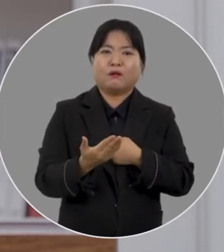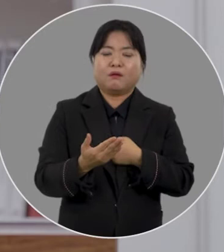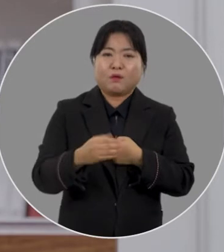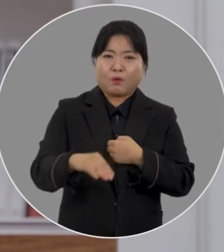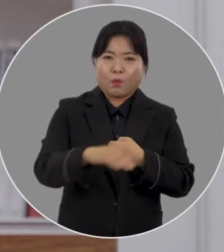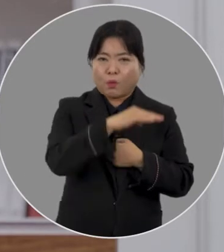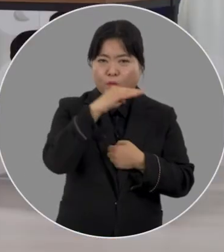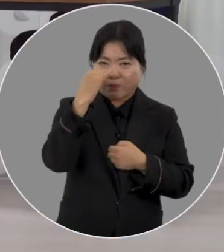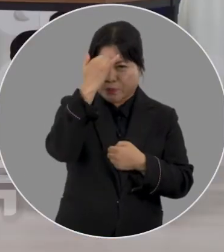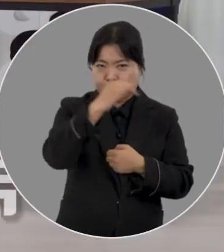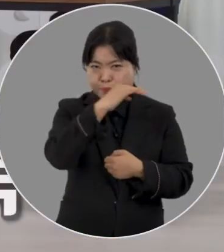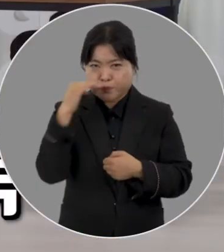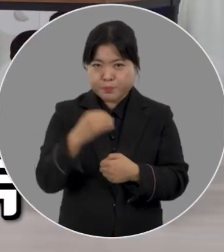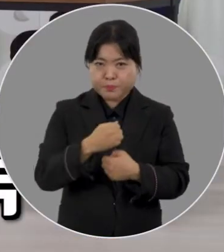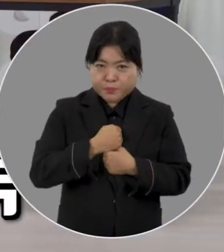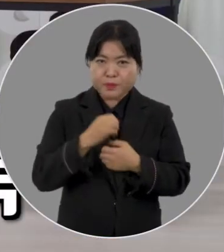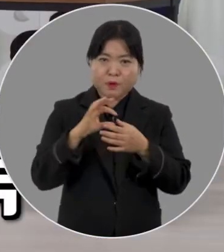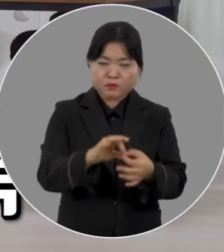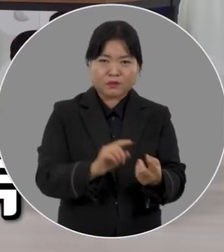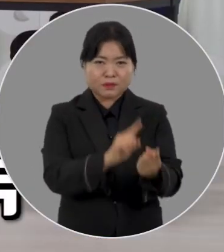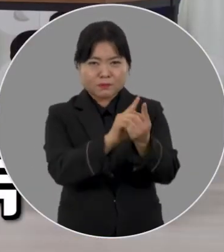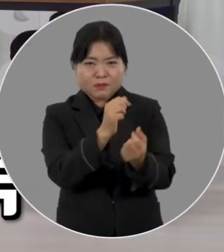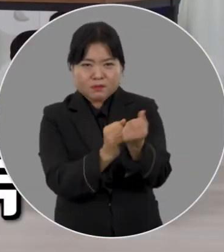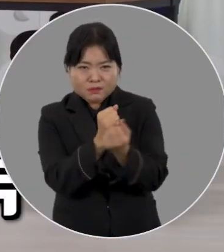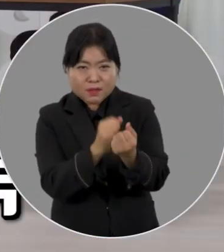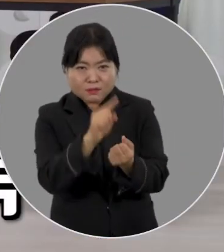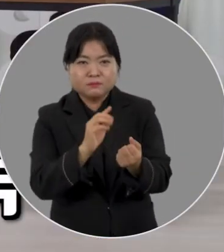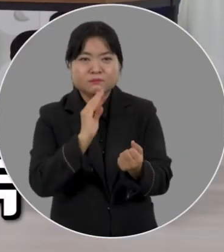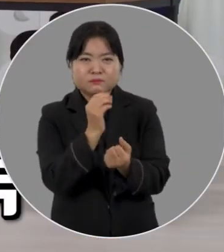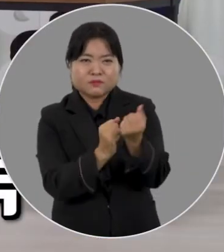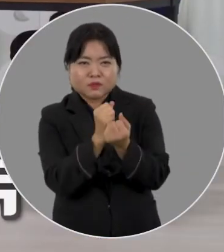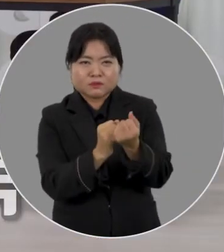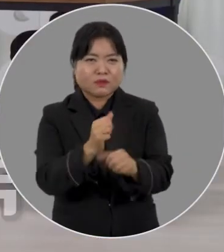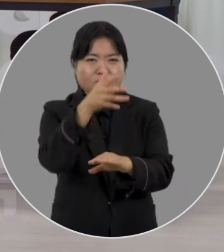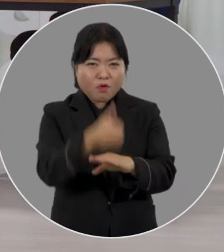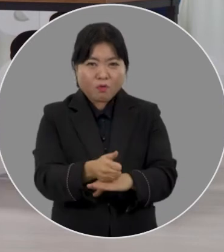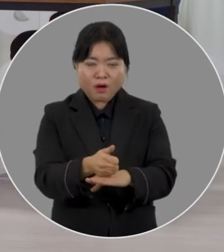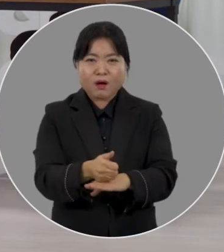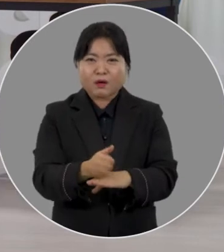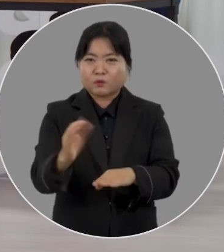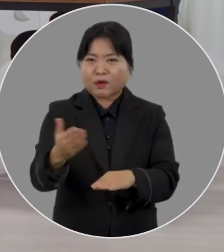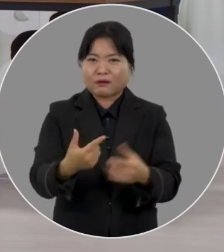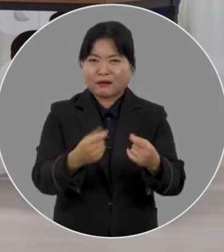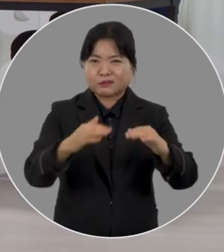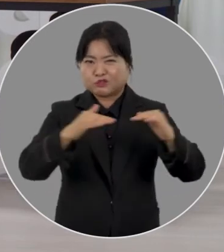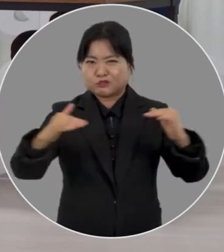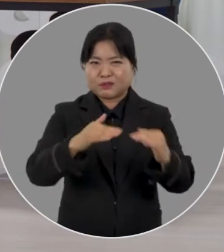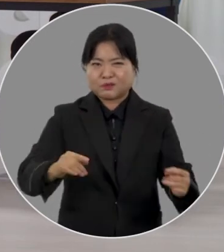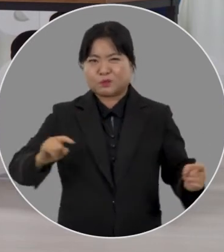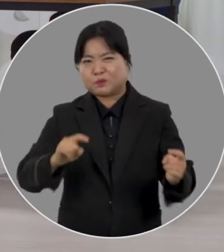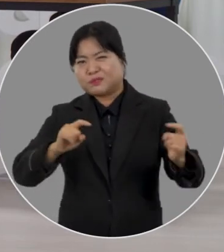품격을 지키면서 상대방을 설득하는 것이 진정 설득하는 결과를 낳는 거지 같은 수준에서